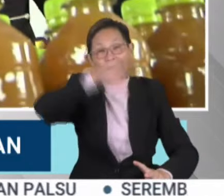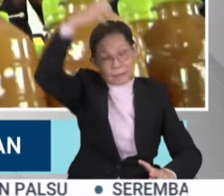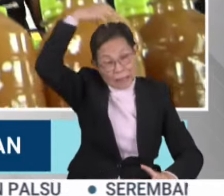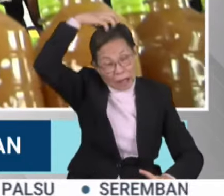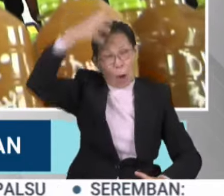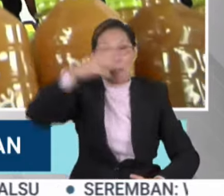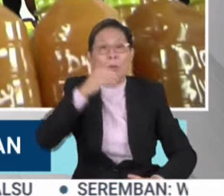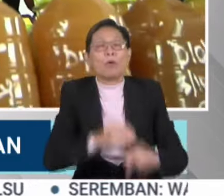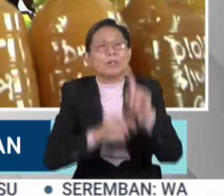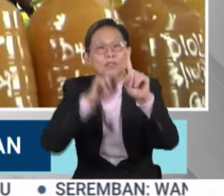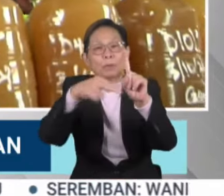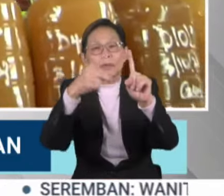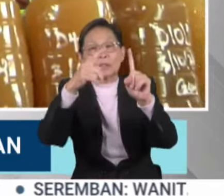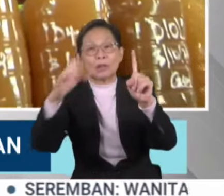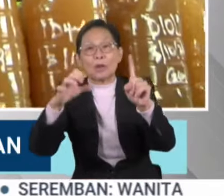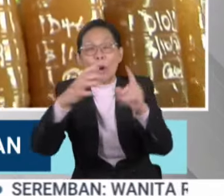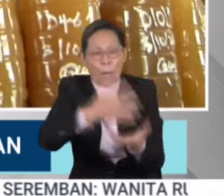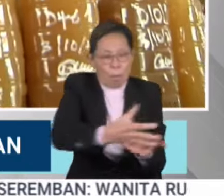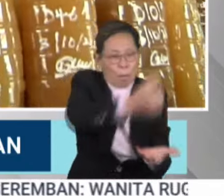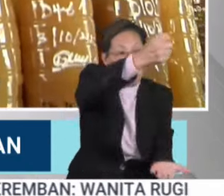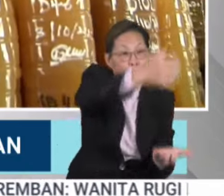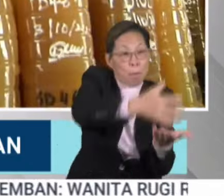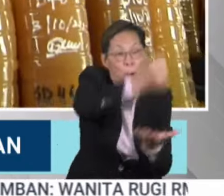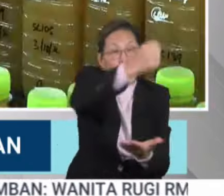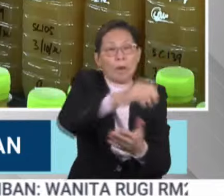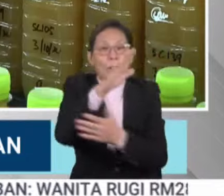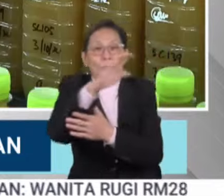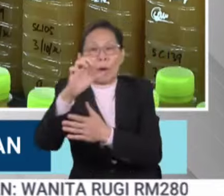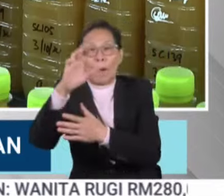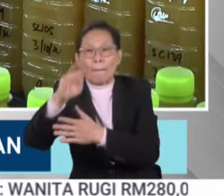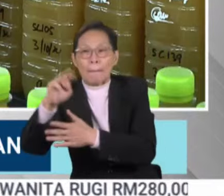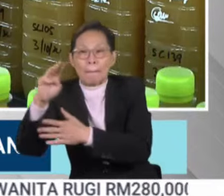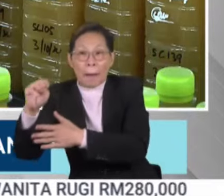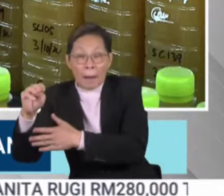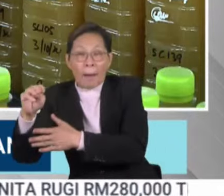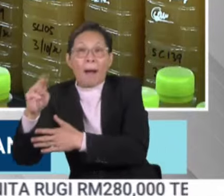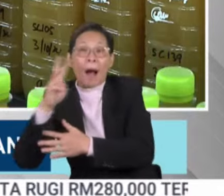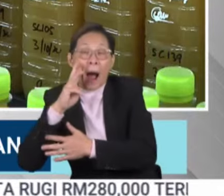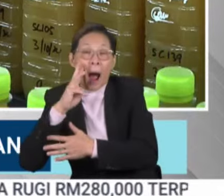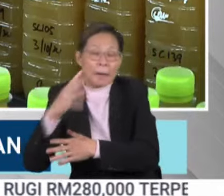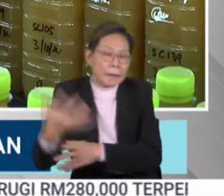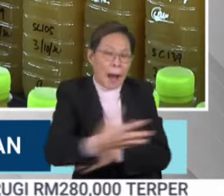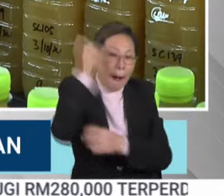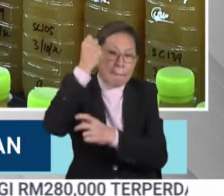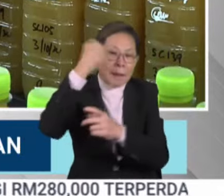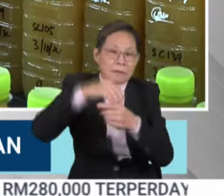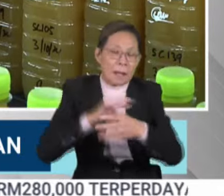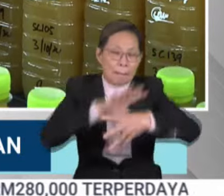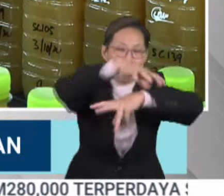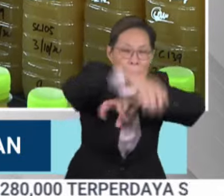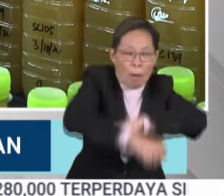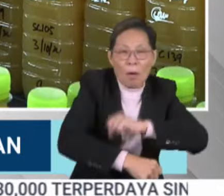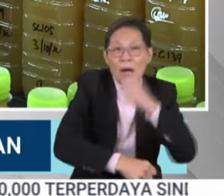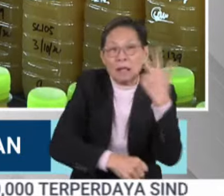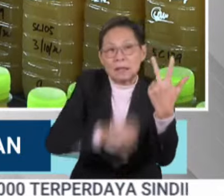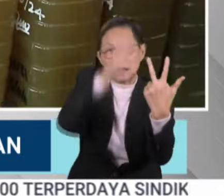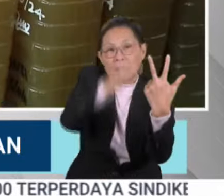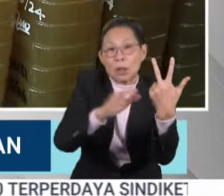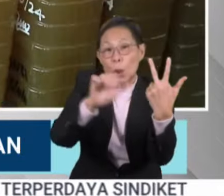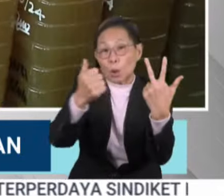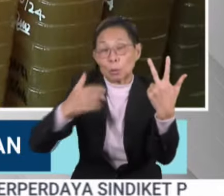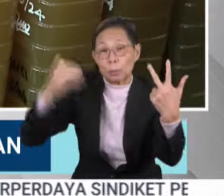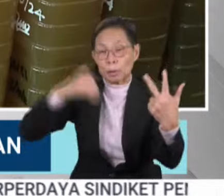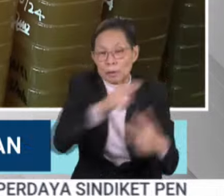berkata, sebanyak 1,100 botol berkapasiti 500 mm air ketum turut dirampas dalam serbuan 3 Oktober